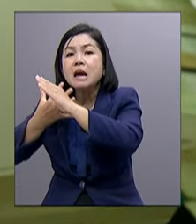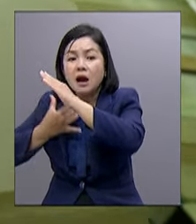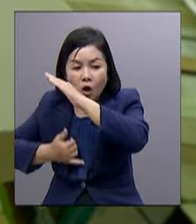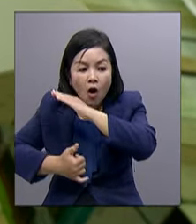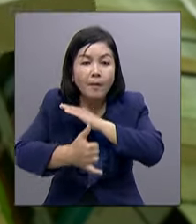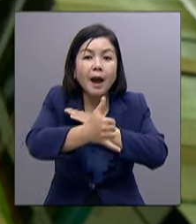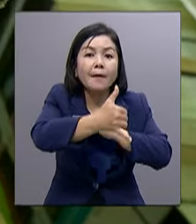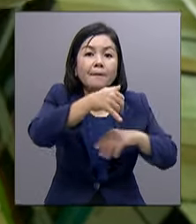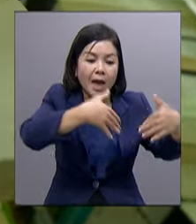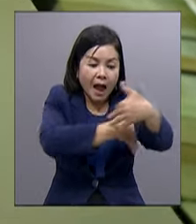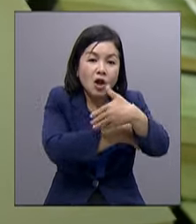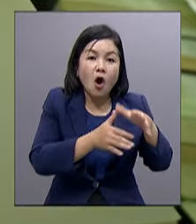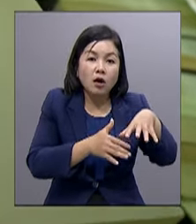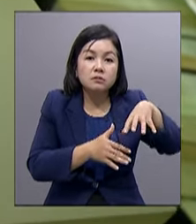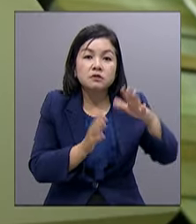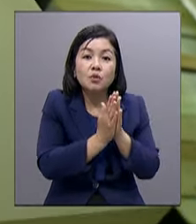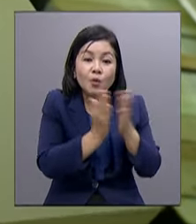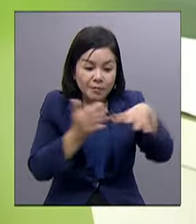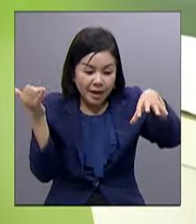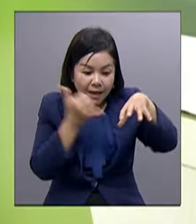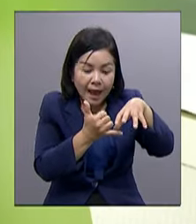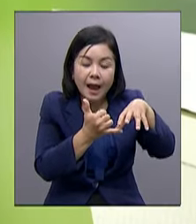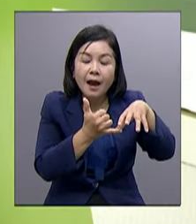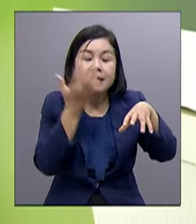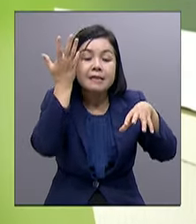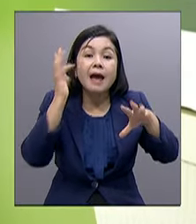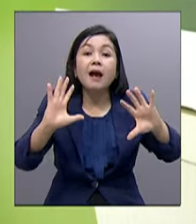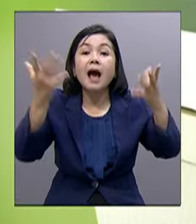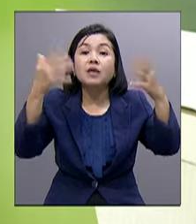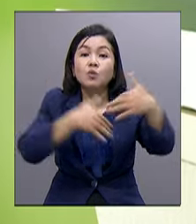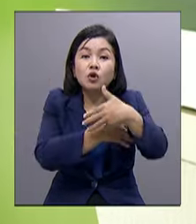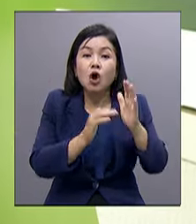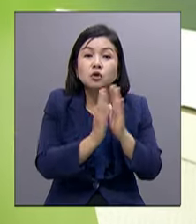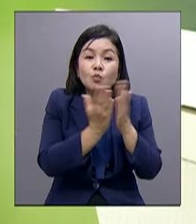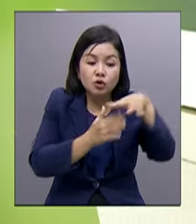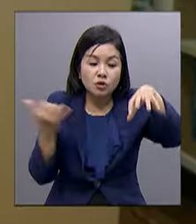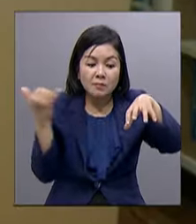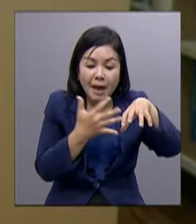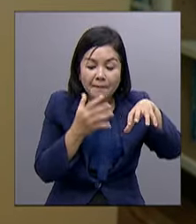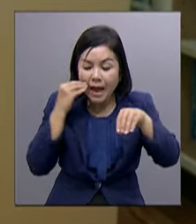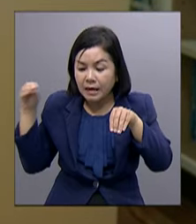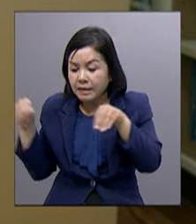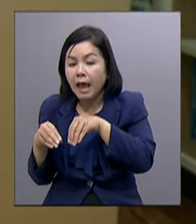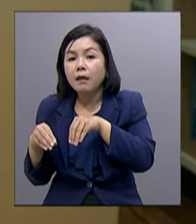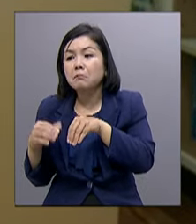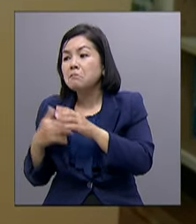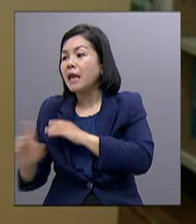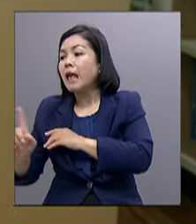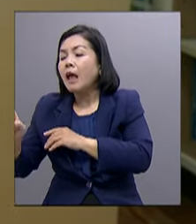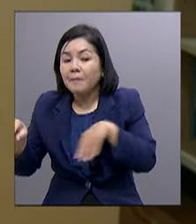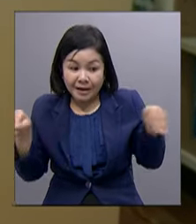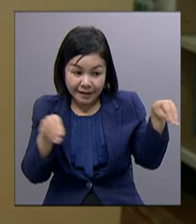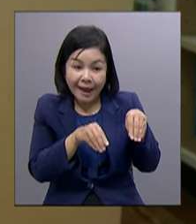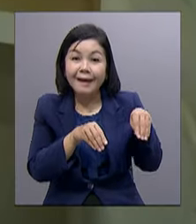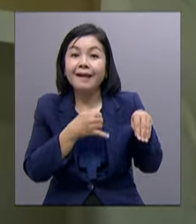งอ่านหนังสือคลายเครียดไปด้วยถ้ามันไม่มีห้องสมุดก็ไม่มีที่ไปเออบ้านผมอยู่แถวนี้ไงก็มันใกล้ก็สะดว